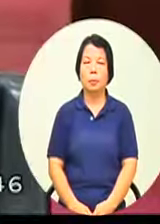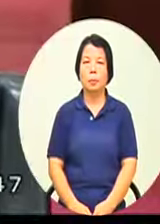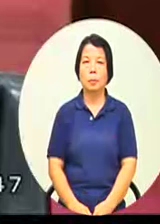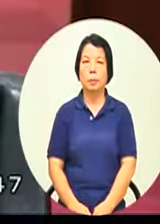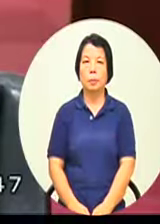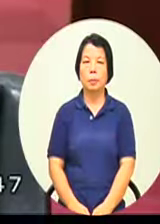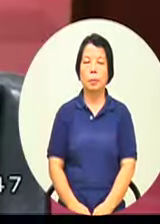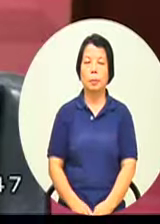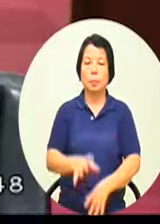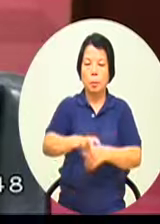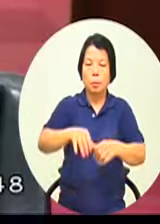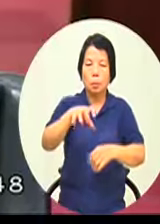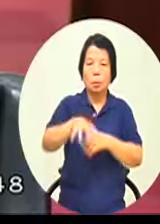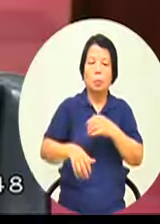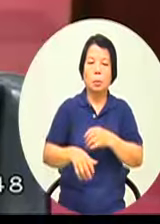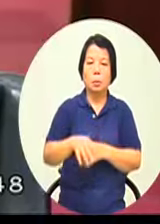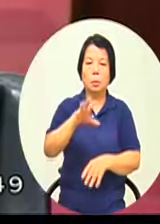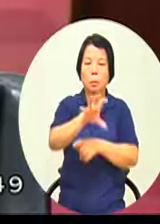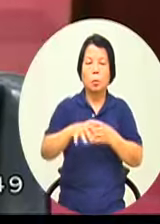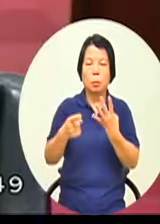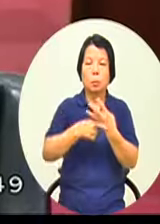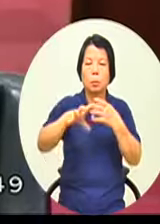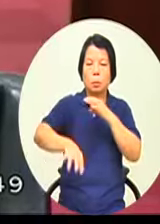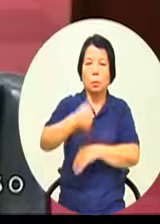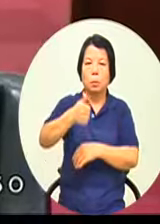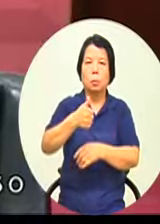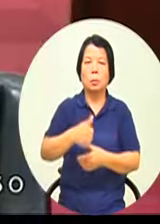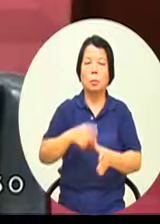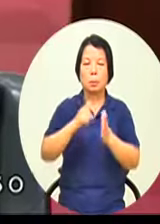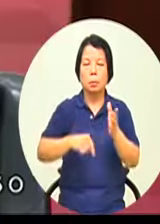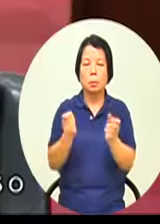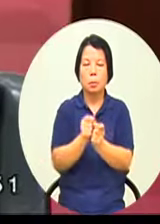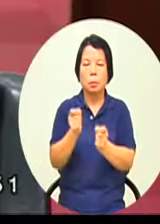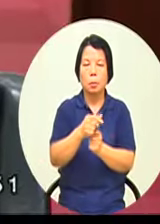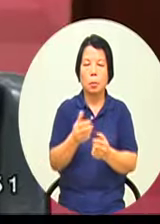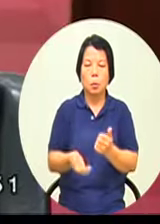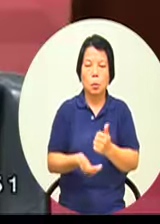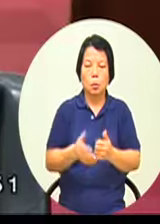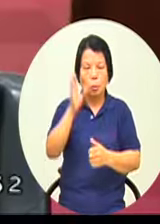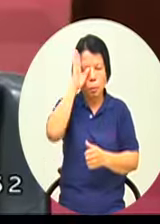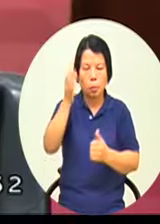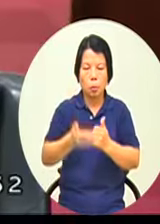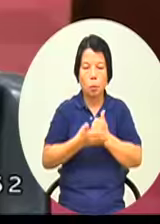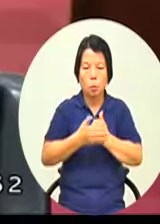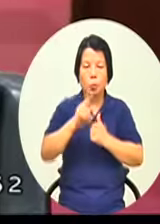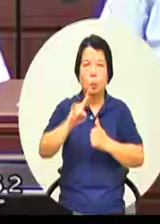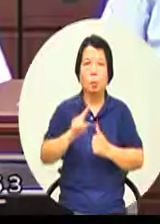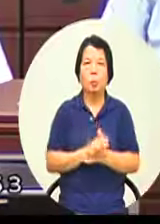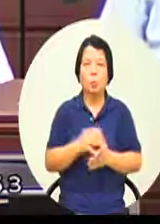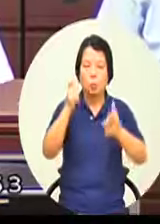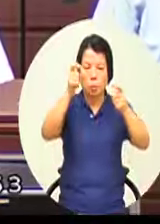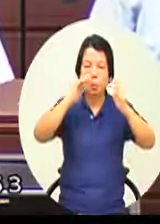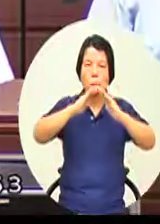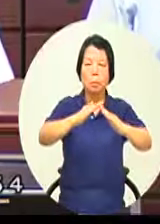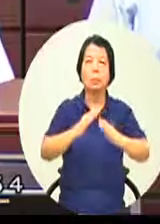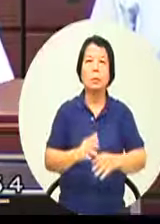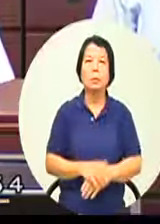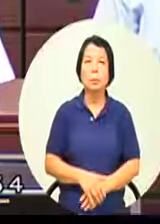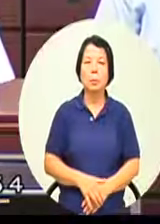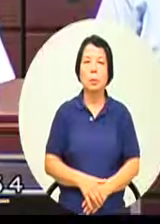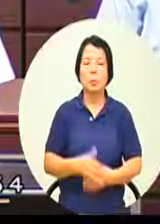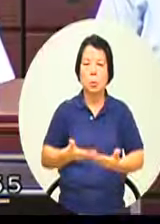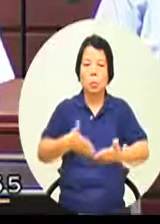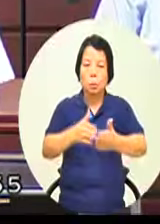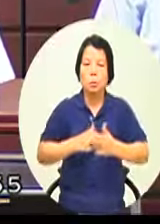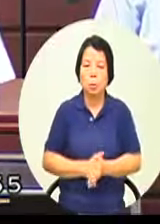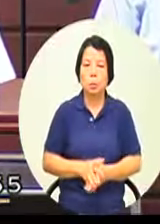好，请农业局长简单答复。 多谢苏议员的鼓励哈。那么我相信高雄市安内上较重要是高